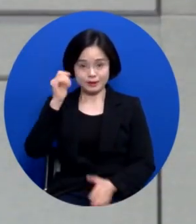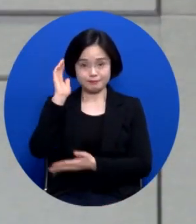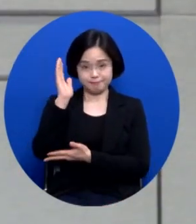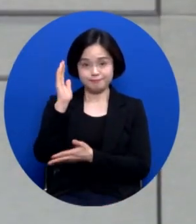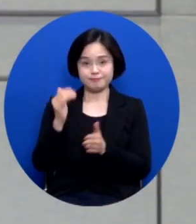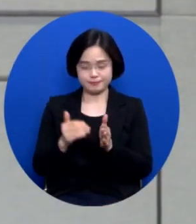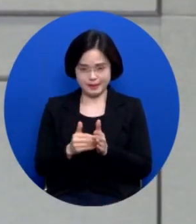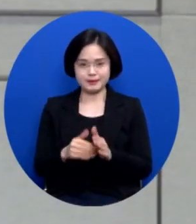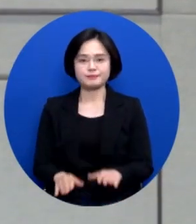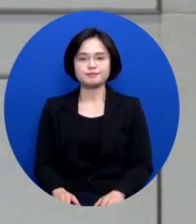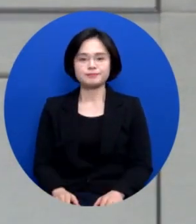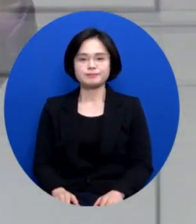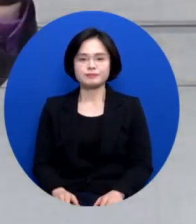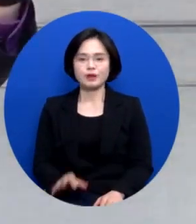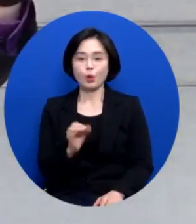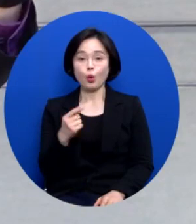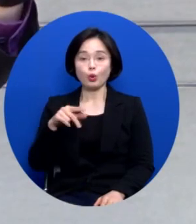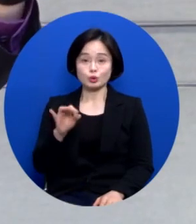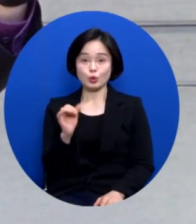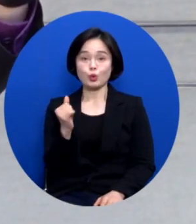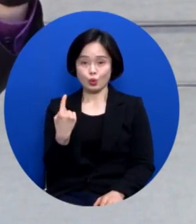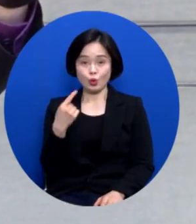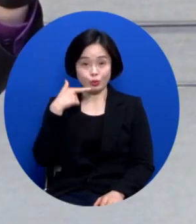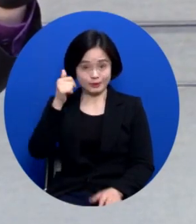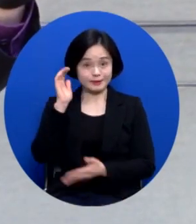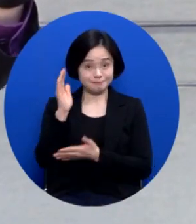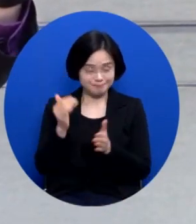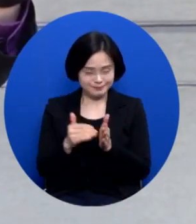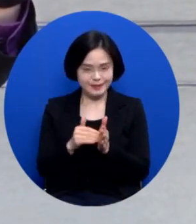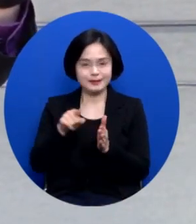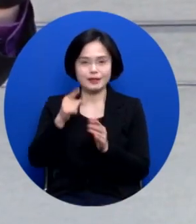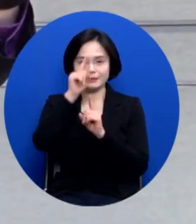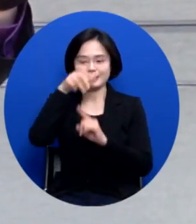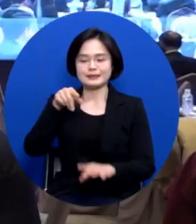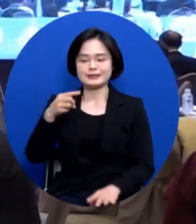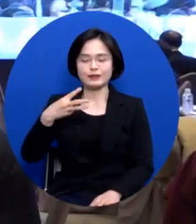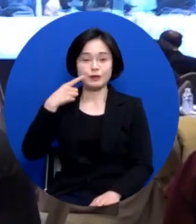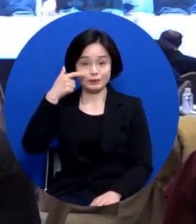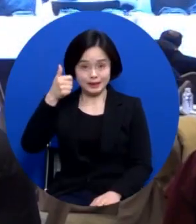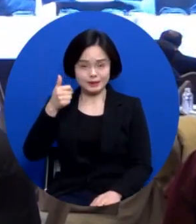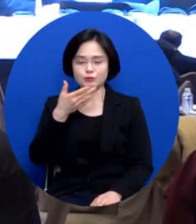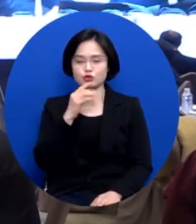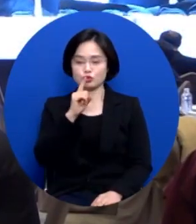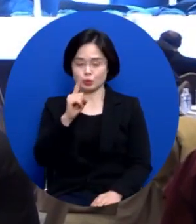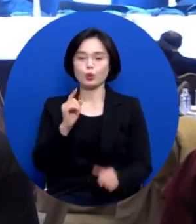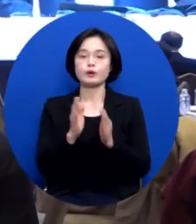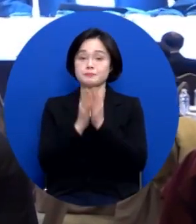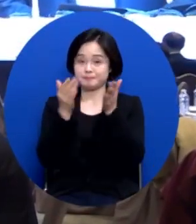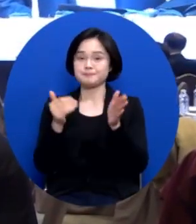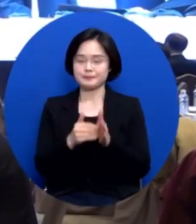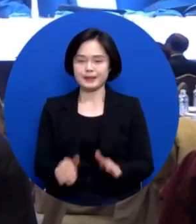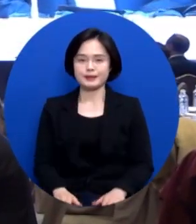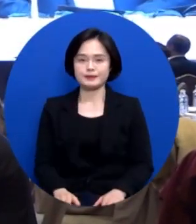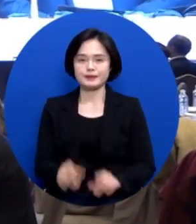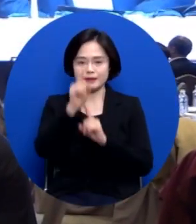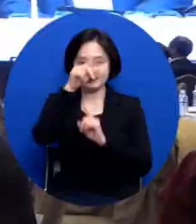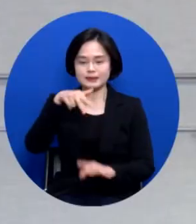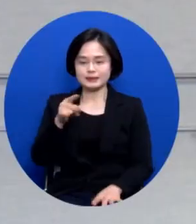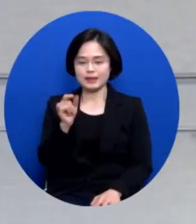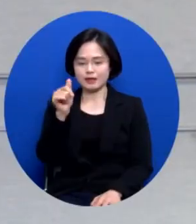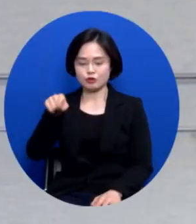오종호 총회장이 설교하고 이철 감독 회장이 축도했습니다. 환영사를 전한 사학미션 이재훈